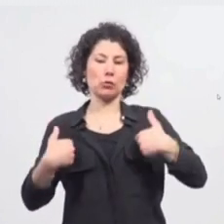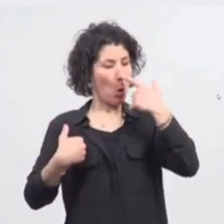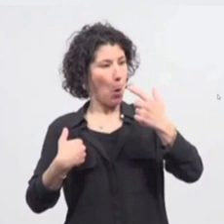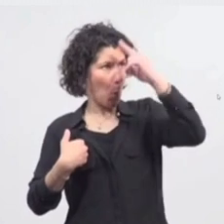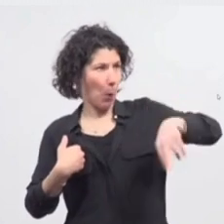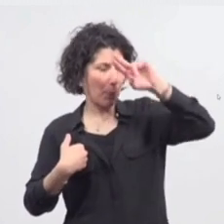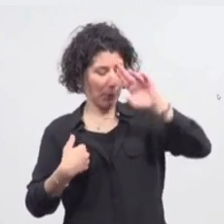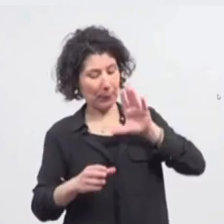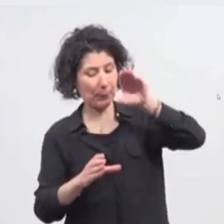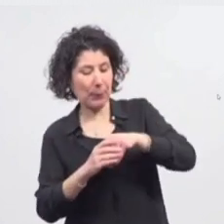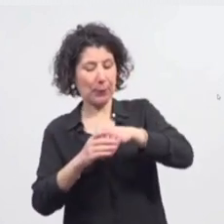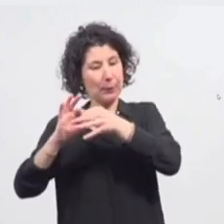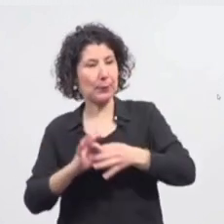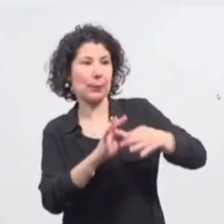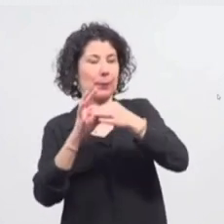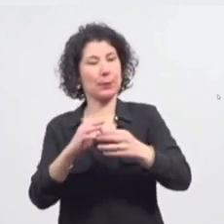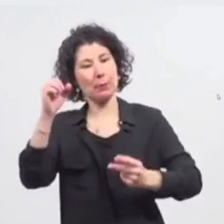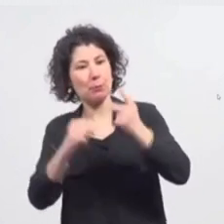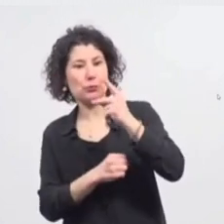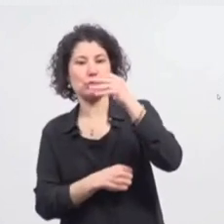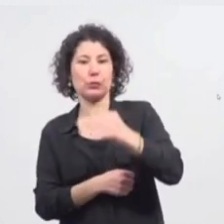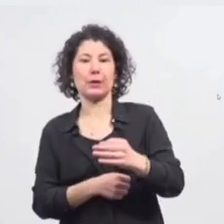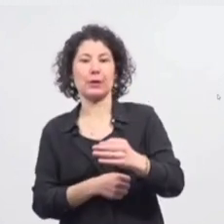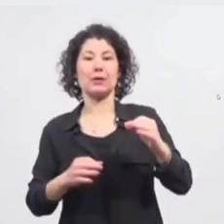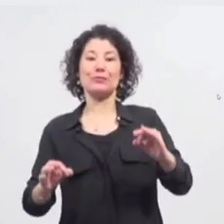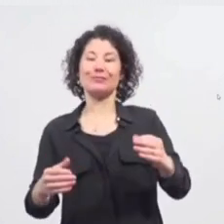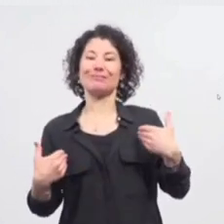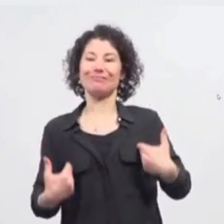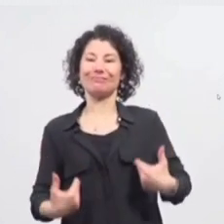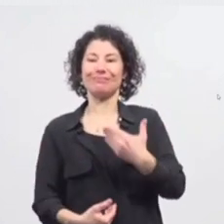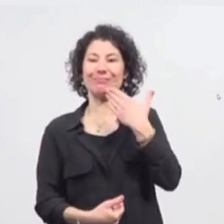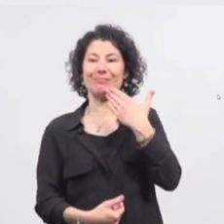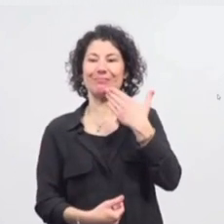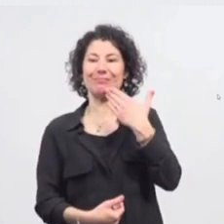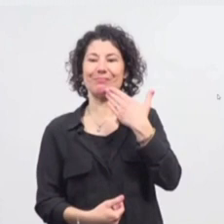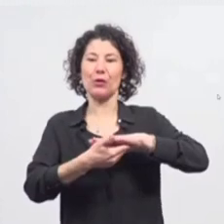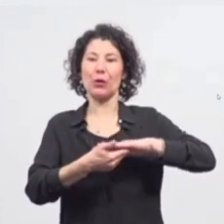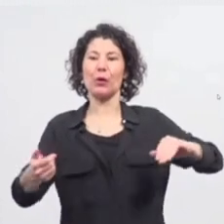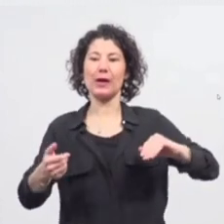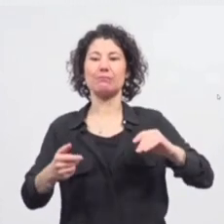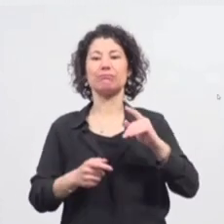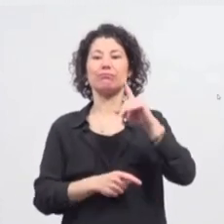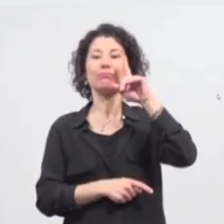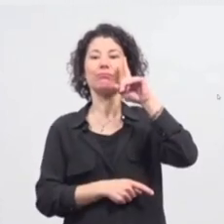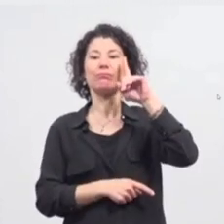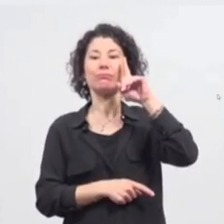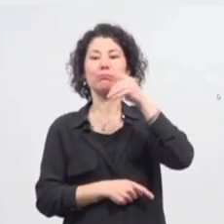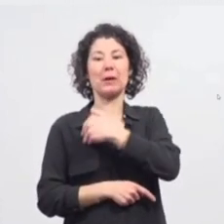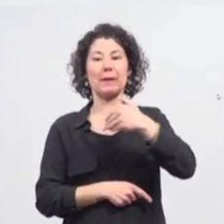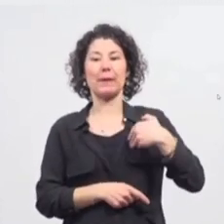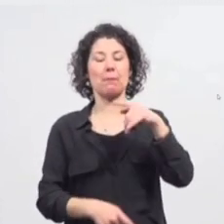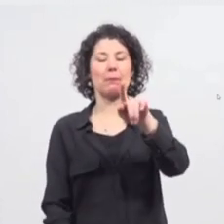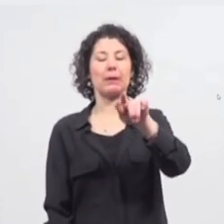vous remercie et je passe de rechef la parole à notre commissaire Maria Gabriel. Maria,